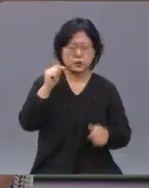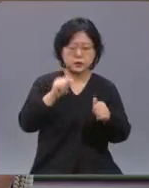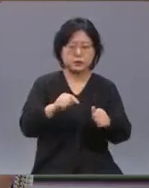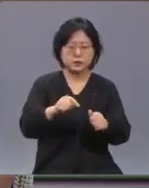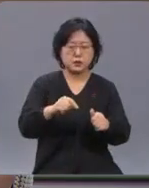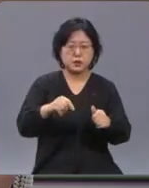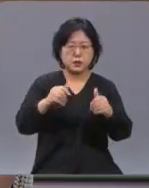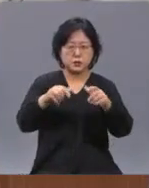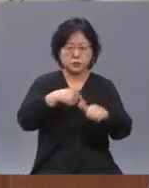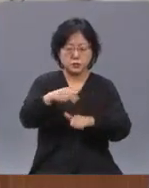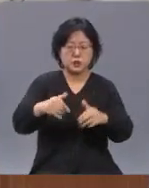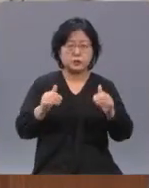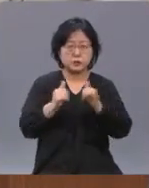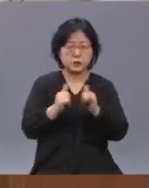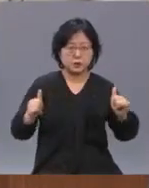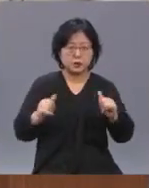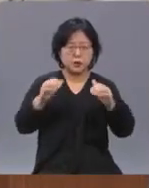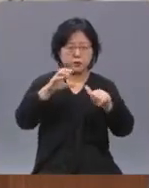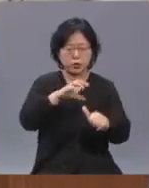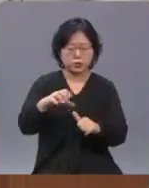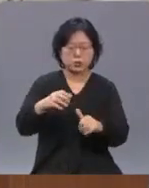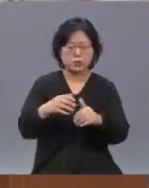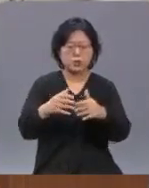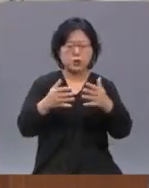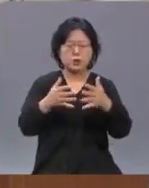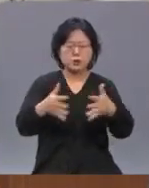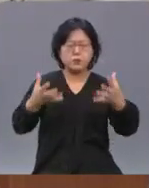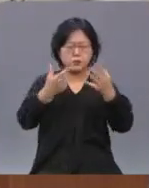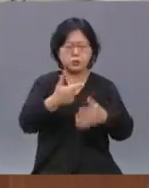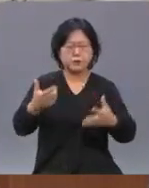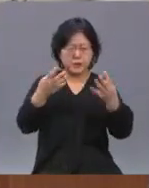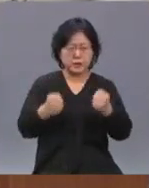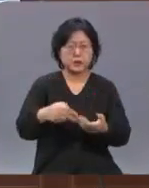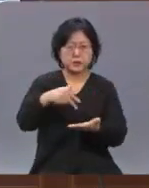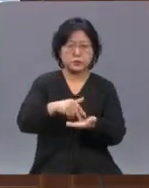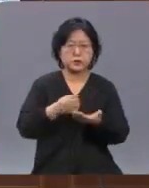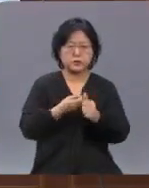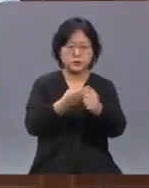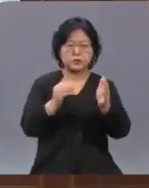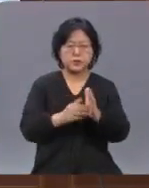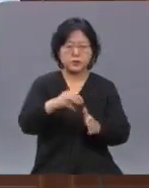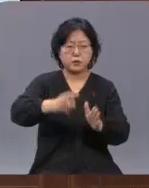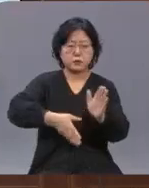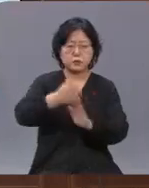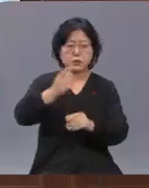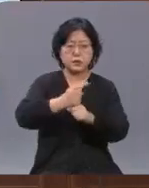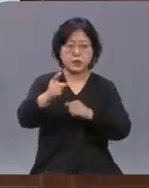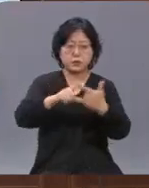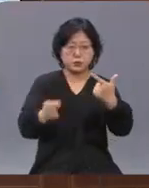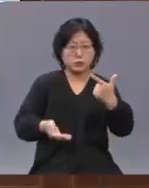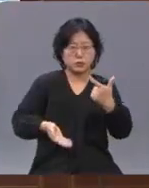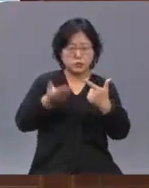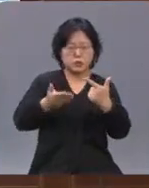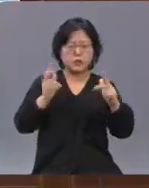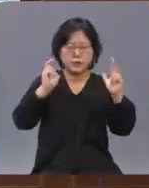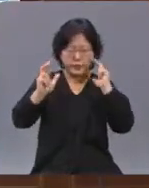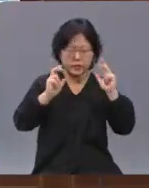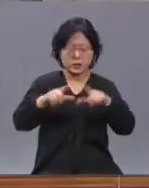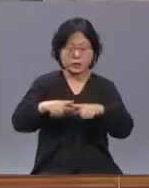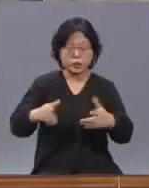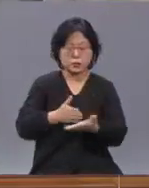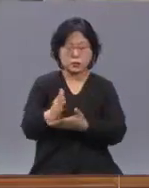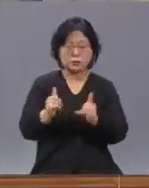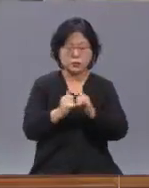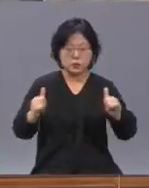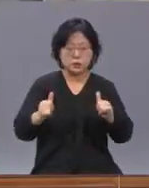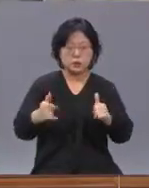반면 주민 대표는 보존 건물이 너무 많다는 의견을 냈습니다 황주시는 내년 상반기까지 사업자와 민간